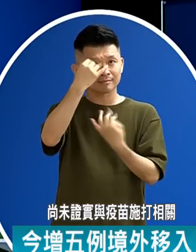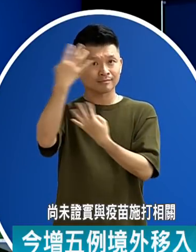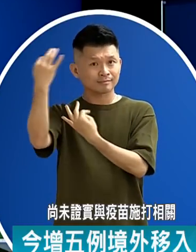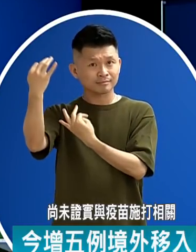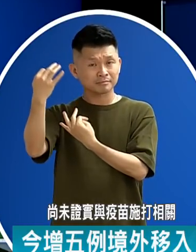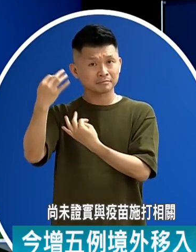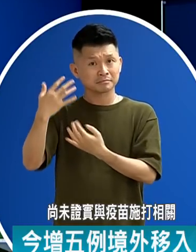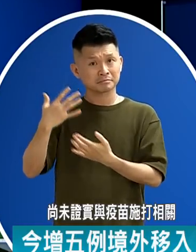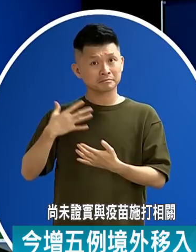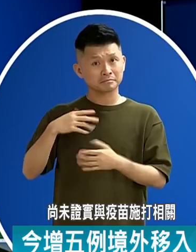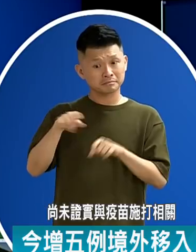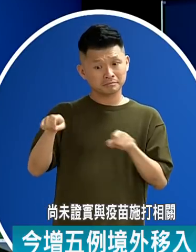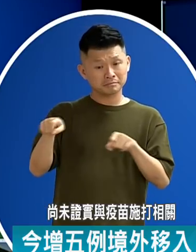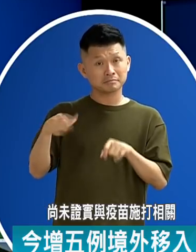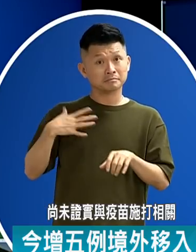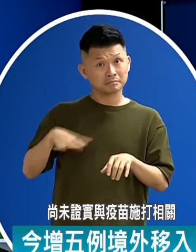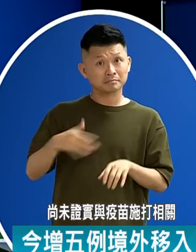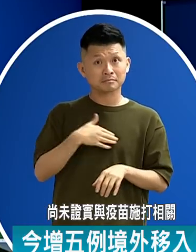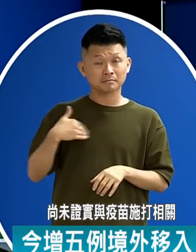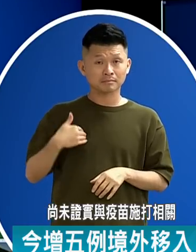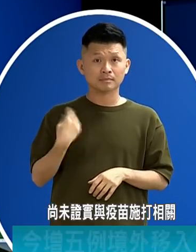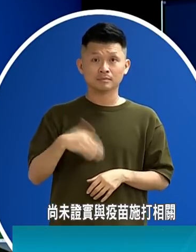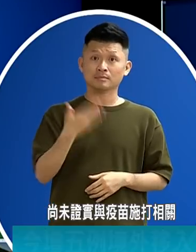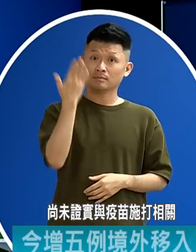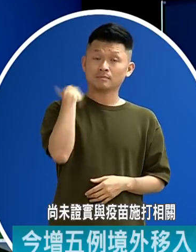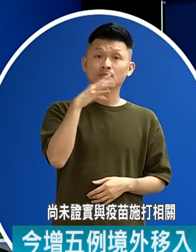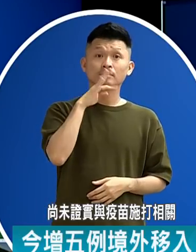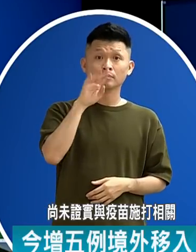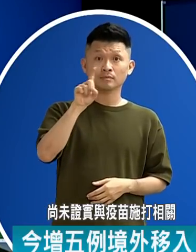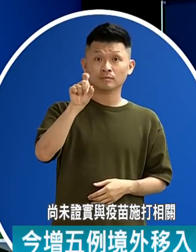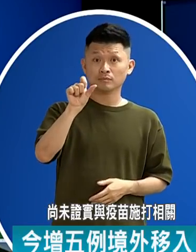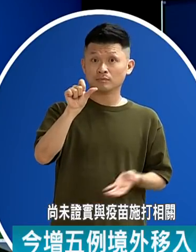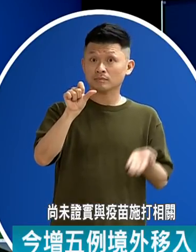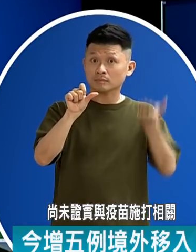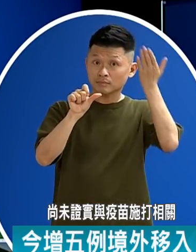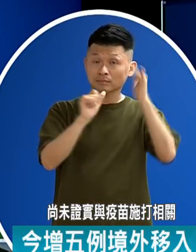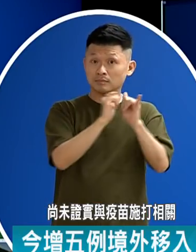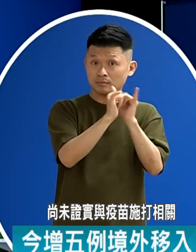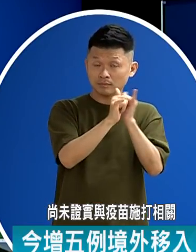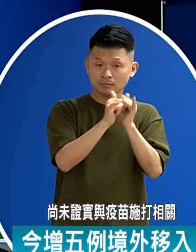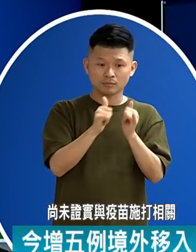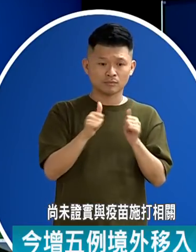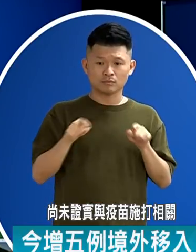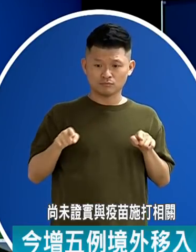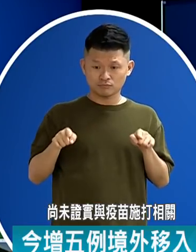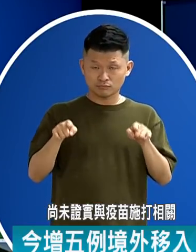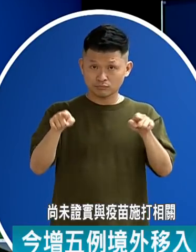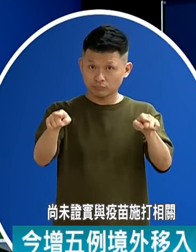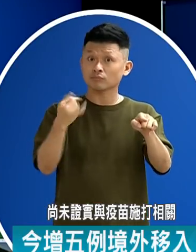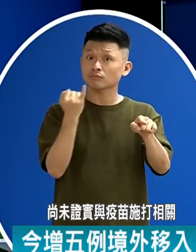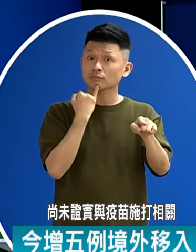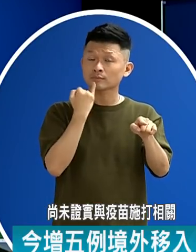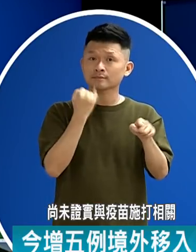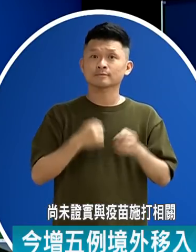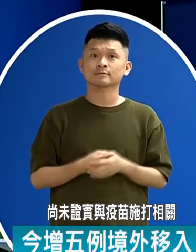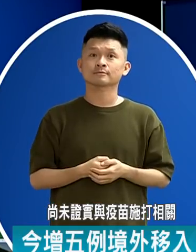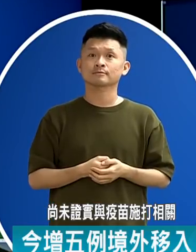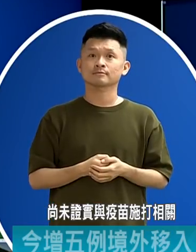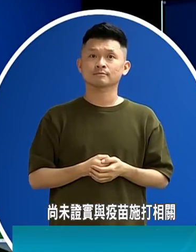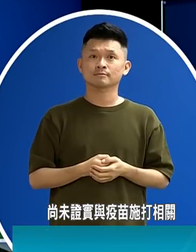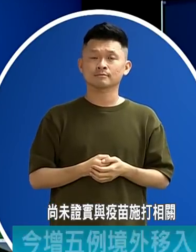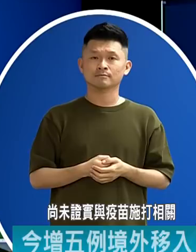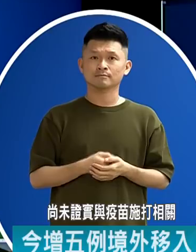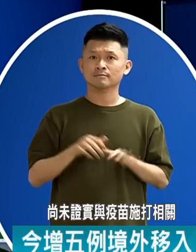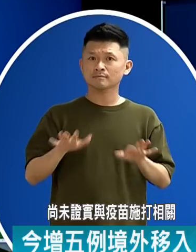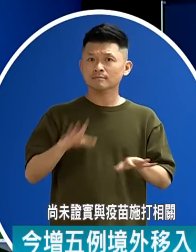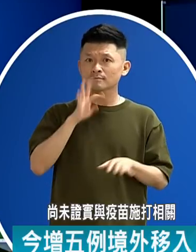知道？那还有说就是当初有说65岁以上的民众就是采双轨的进行，那有没有掌握说到底现